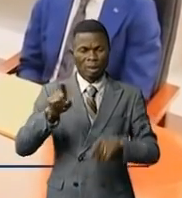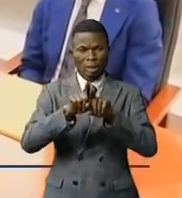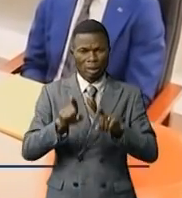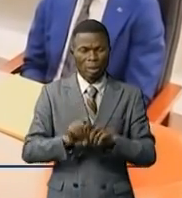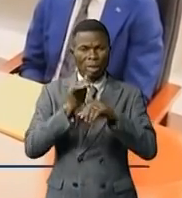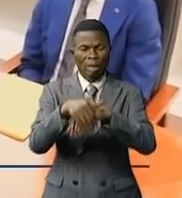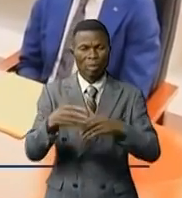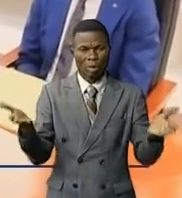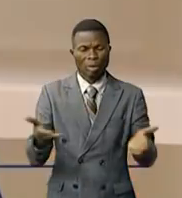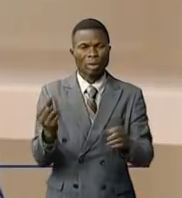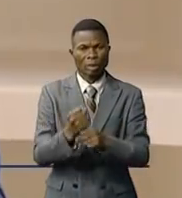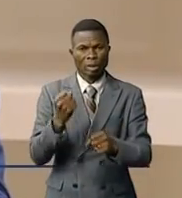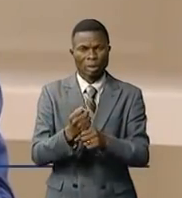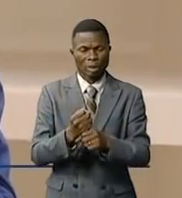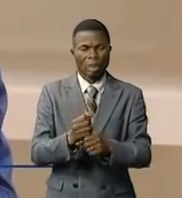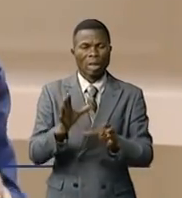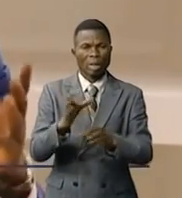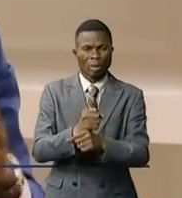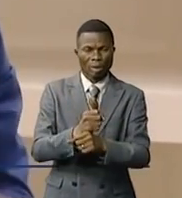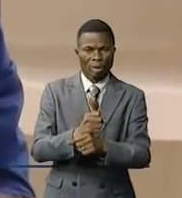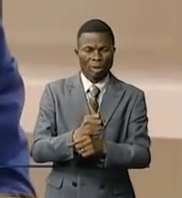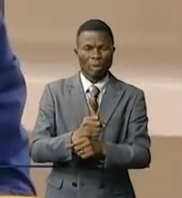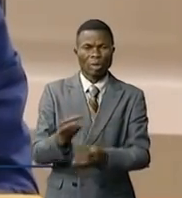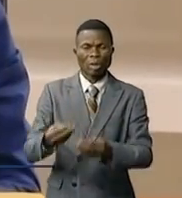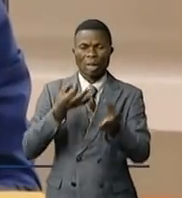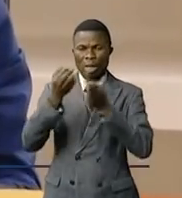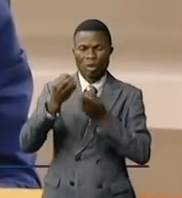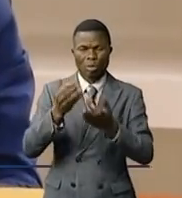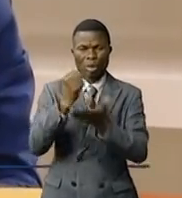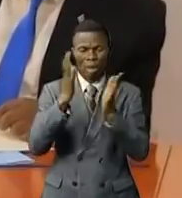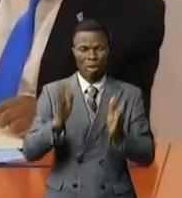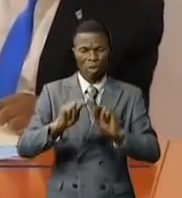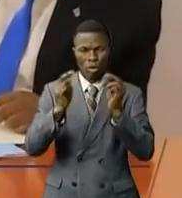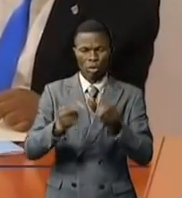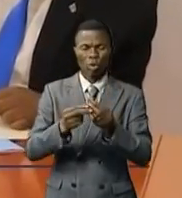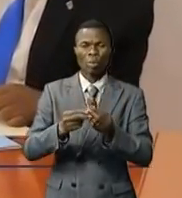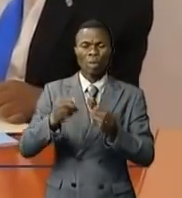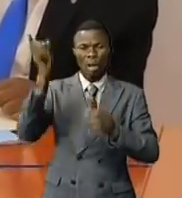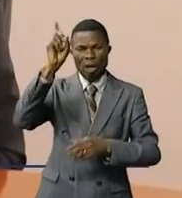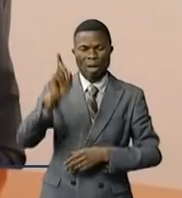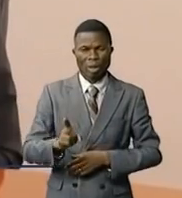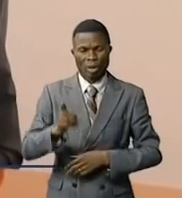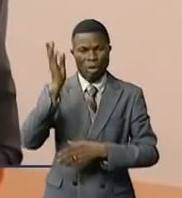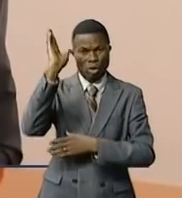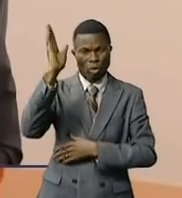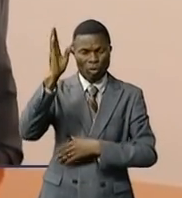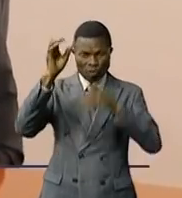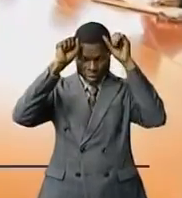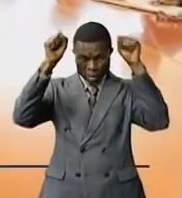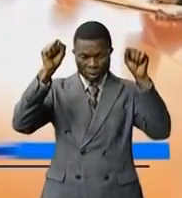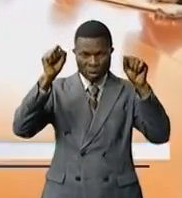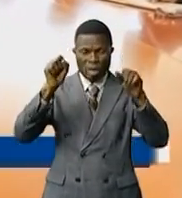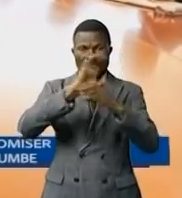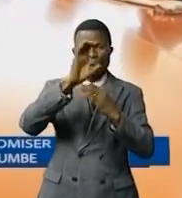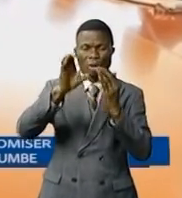part active aux travaux des briefings fournis aux ambassadeurs membres du groupe africain sur la conférence des chefs d'État du